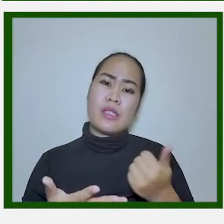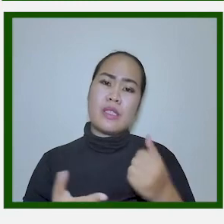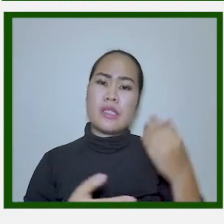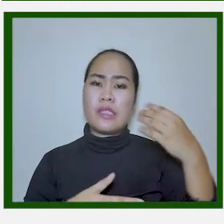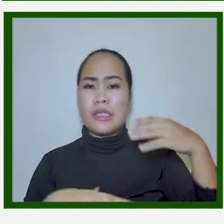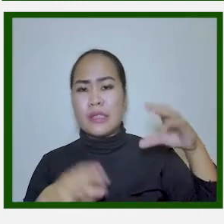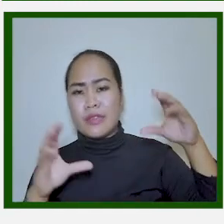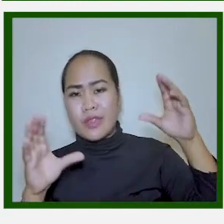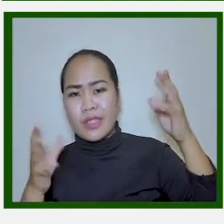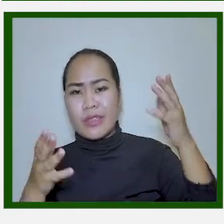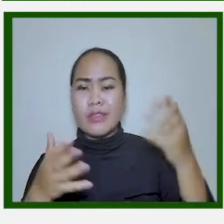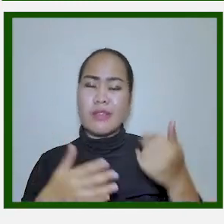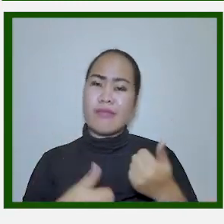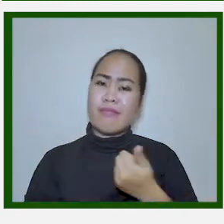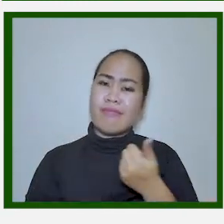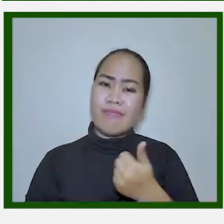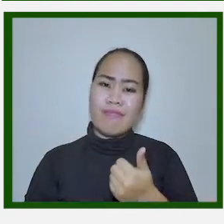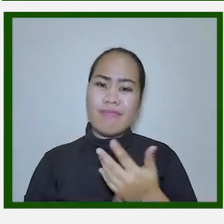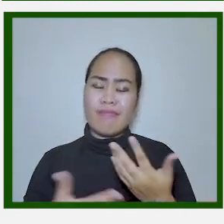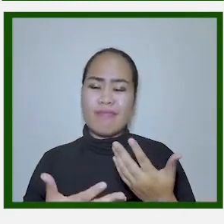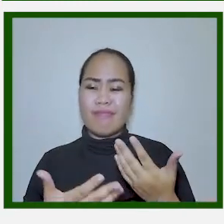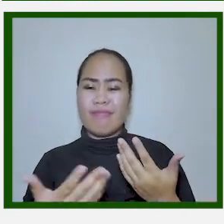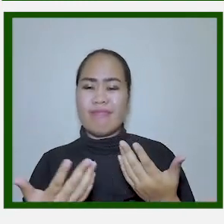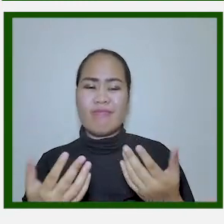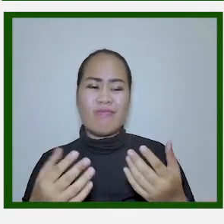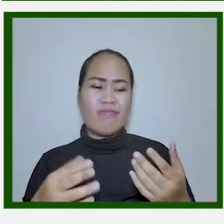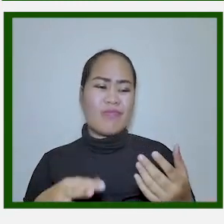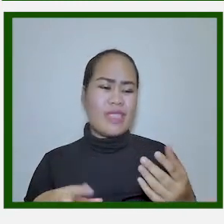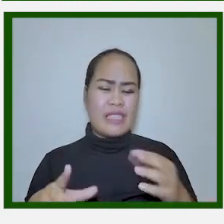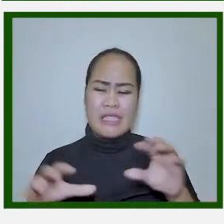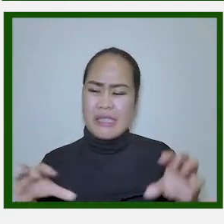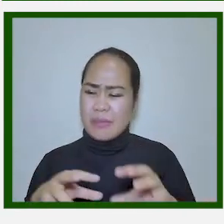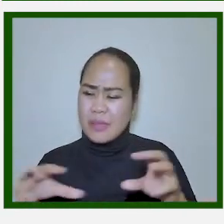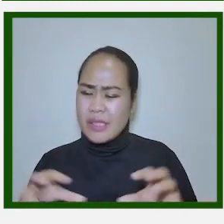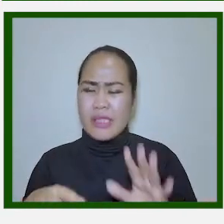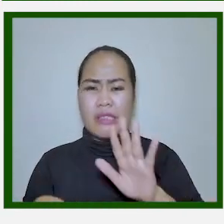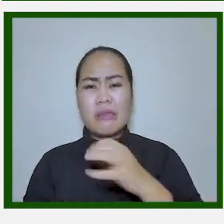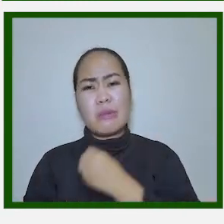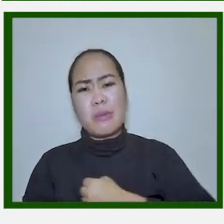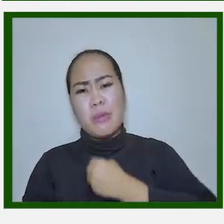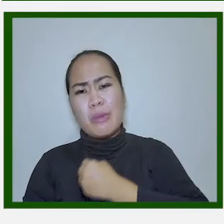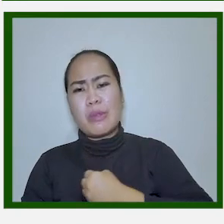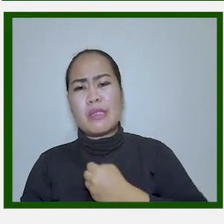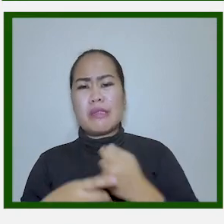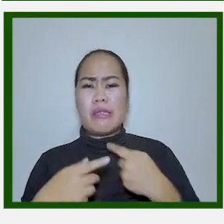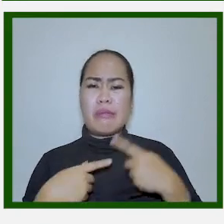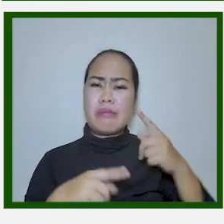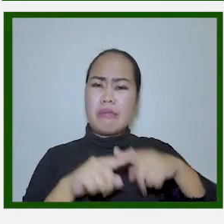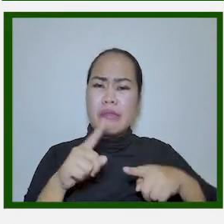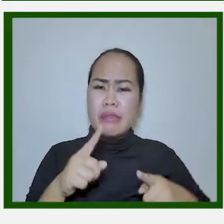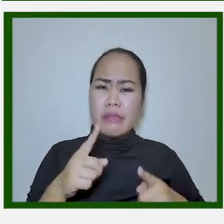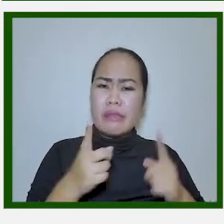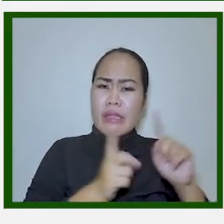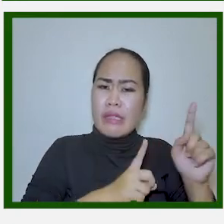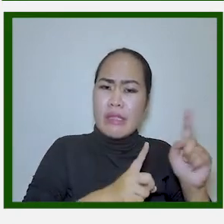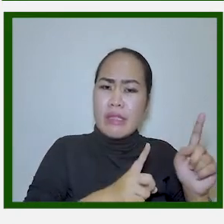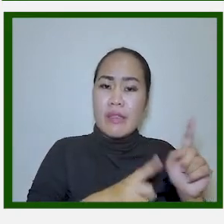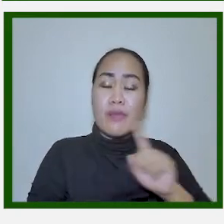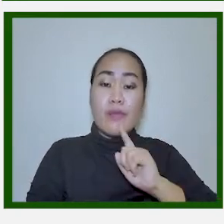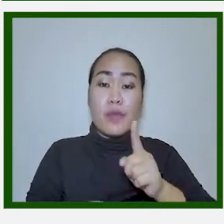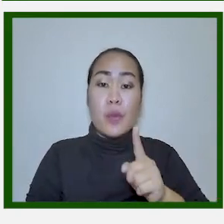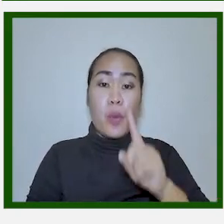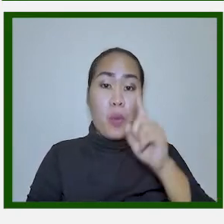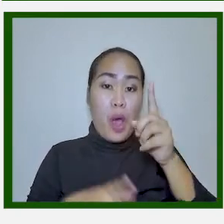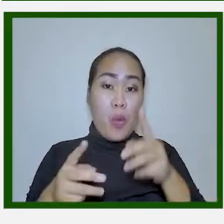ako a-attend. No? Ito'y pamamaraan po ng ating, ito'y isang paraan na proteksyonan po natin ang ating mga sarili.